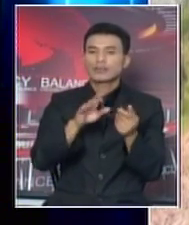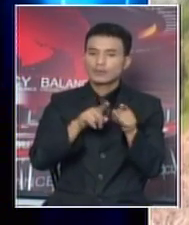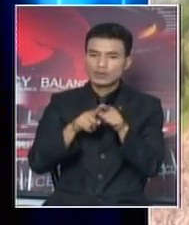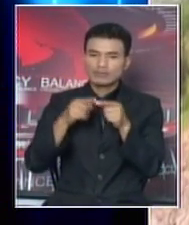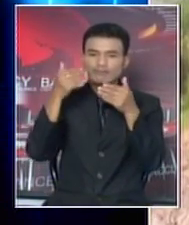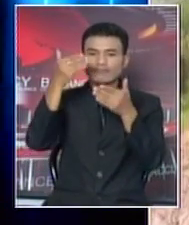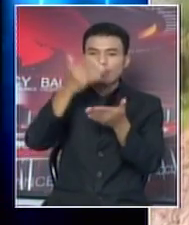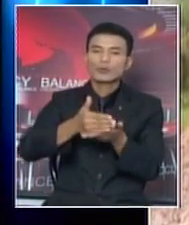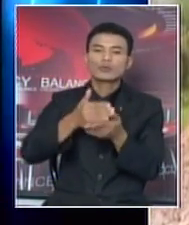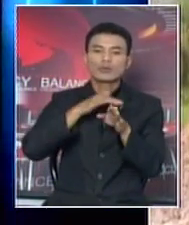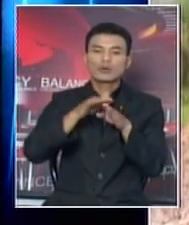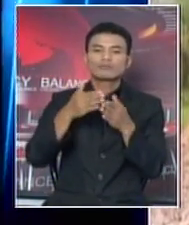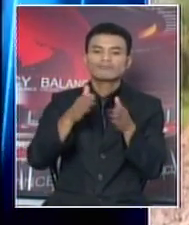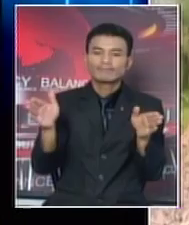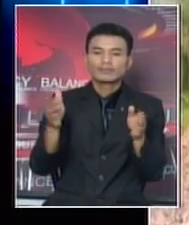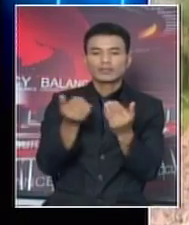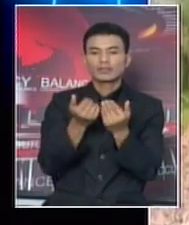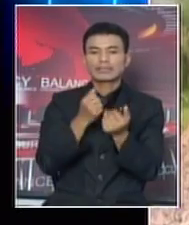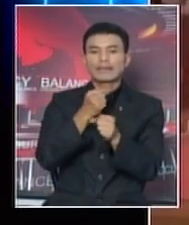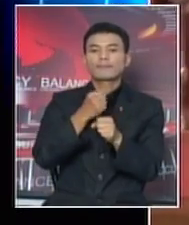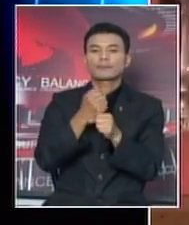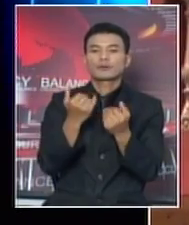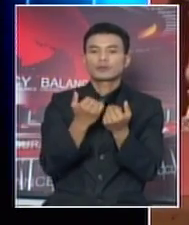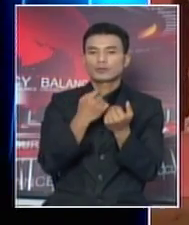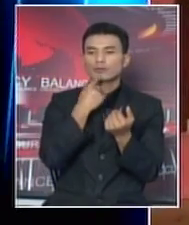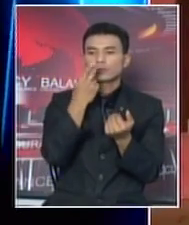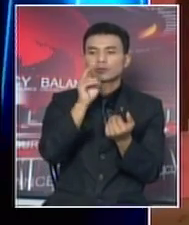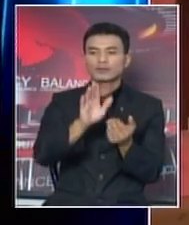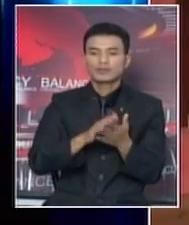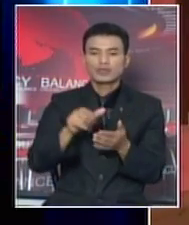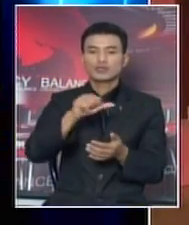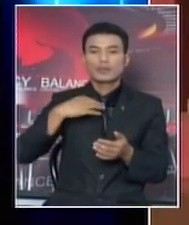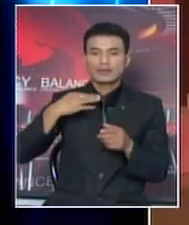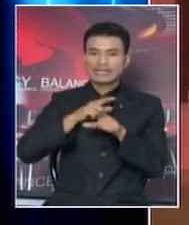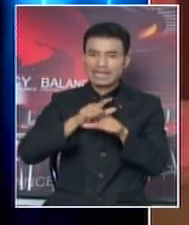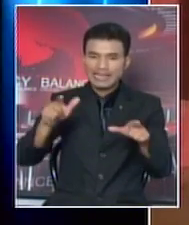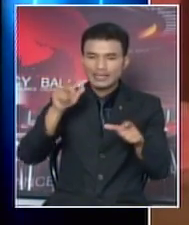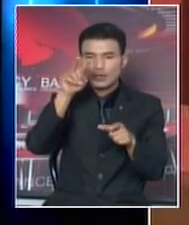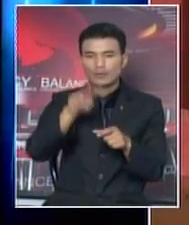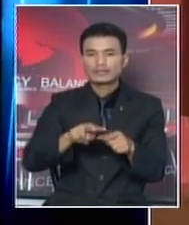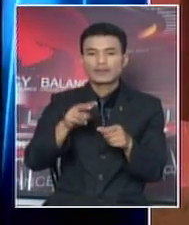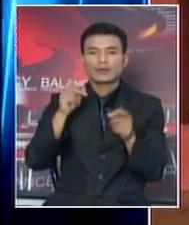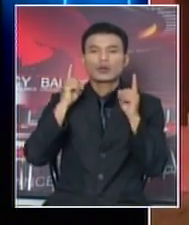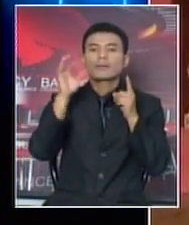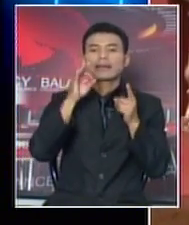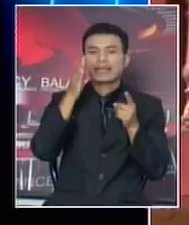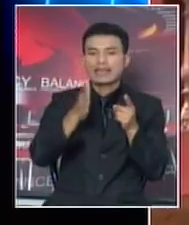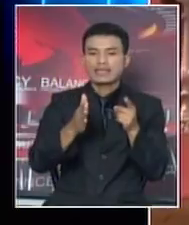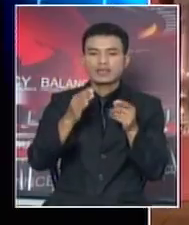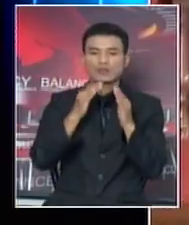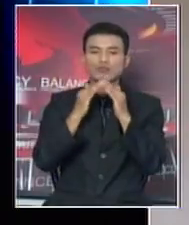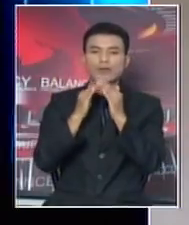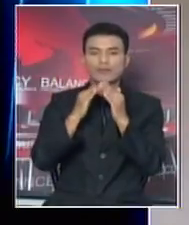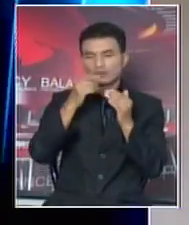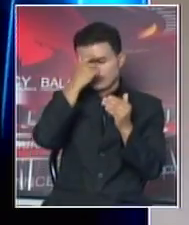पन्छाउँदै धेरै राम्रा कामहरू भएको मेयर जिरेलको दावी छ। जनप्रतिनिधि नभएको अवस्थामा नगरपालिकाले भूकम्प पीडितलाई नक्सा पासमा